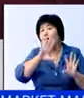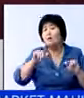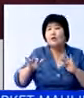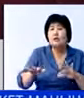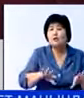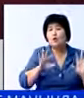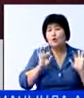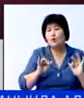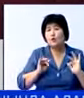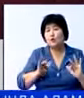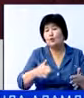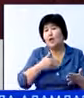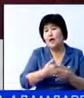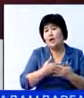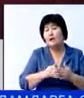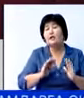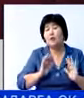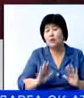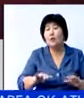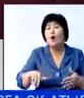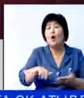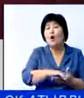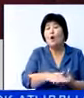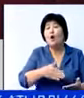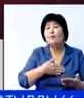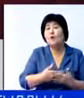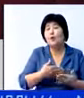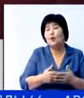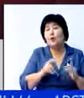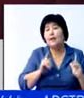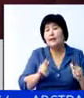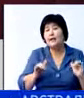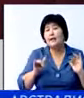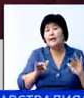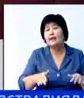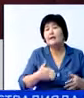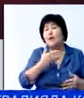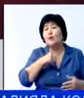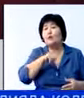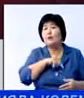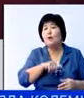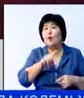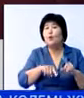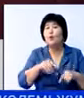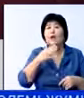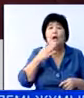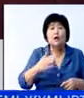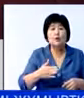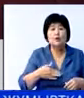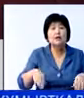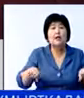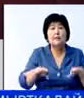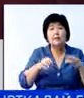жоралардың дұрыс өтуіне атсалысып қана қоймай, қоғамдық рухани келісімге үндеп, көркем мінезділік пен отансүйгіштікке, білімділік